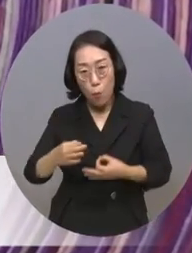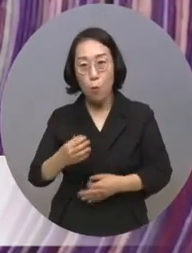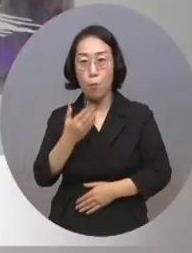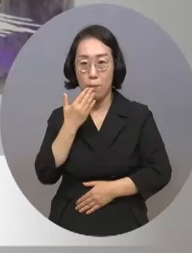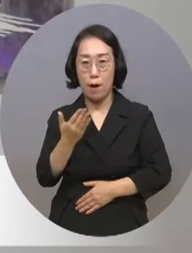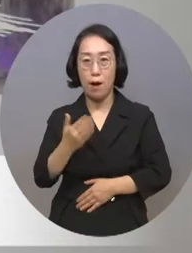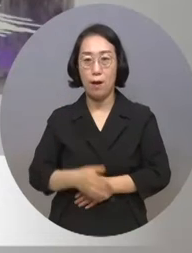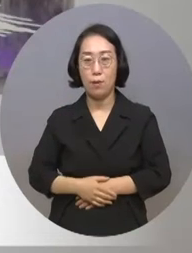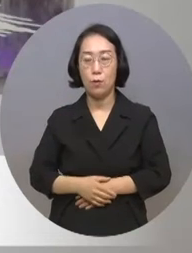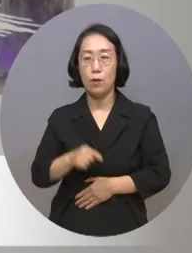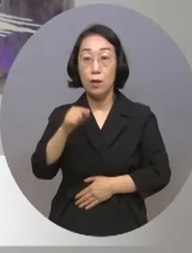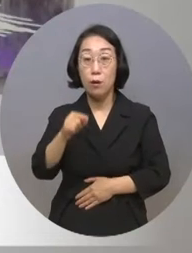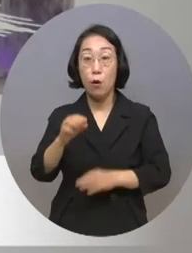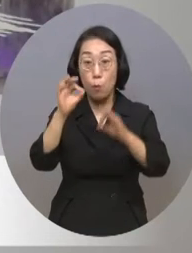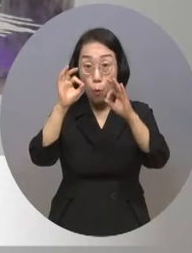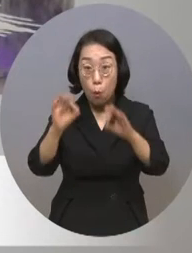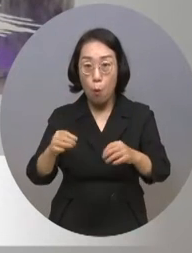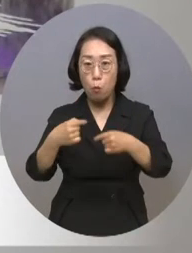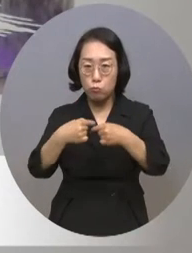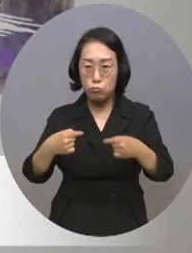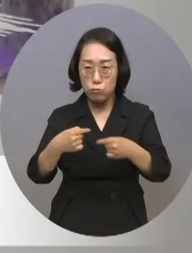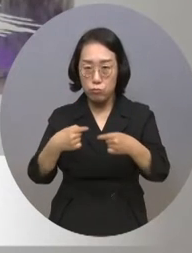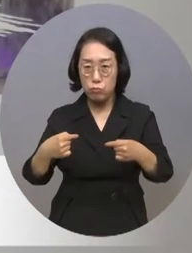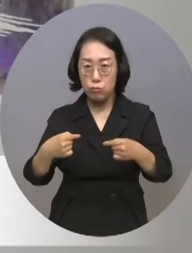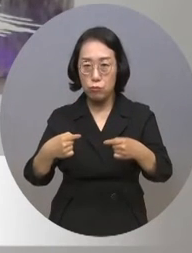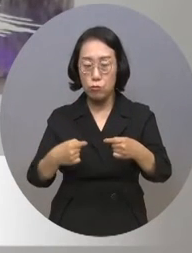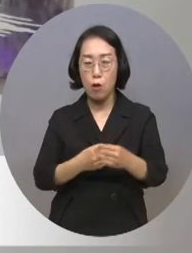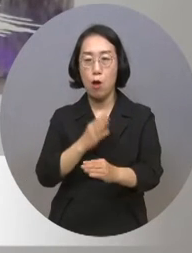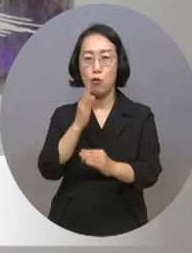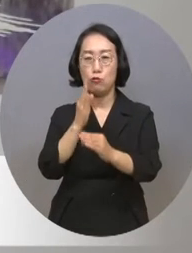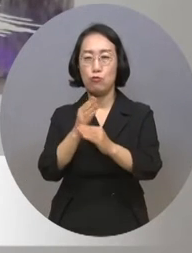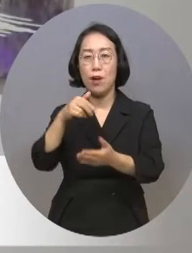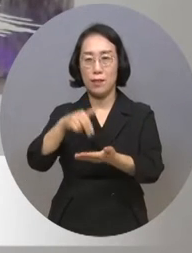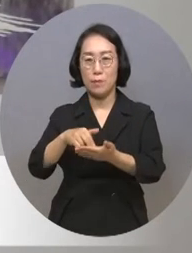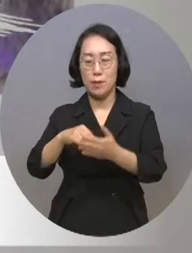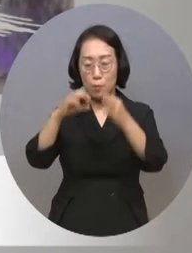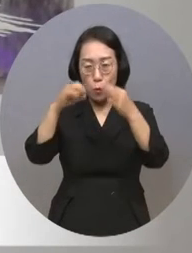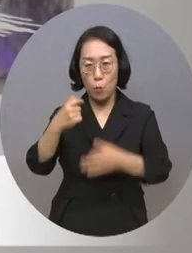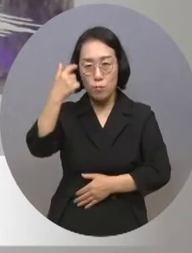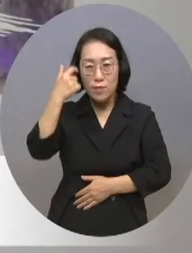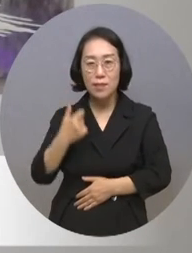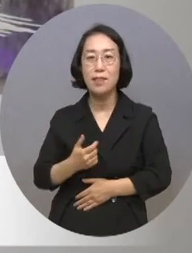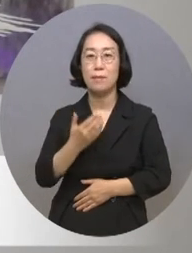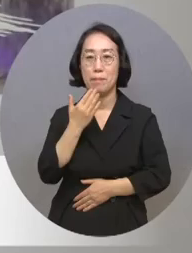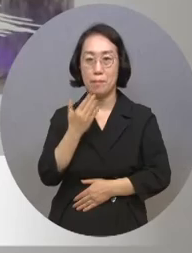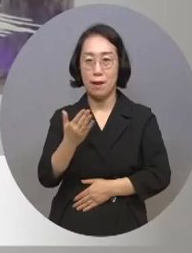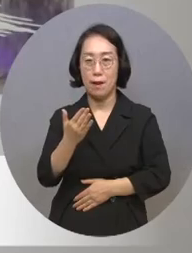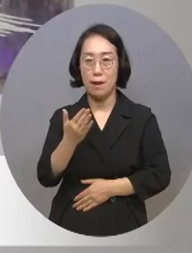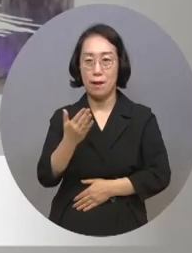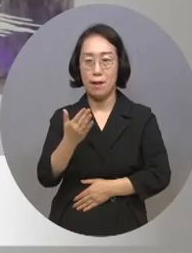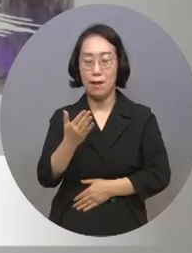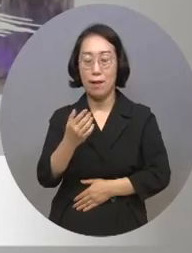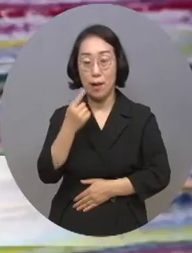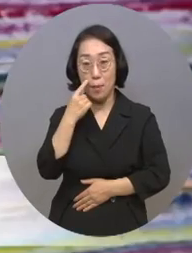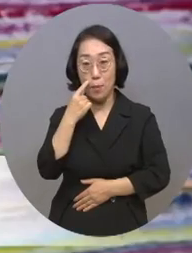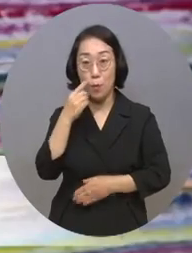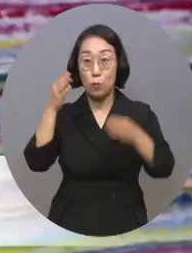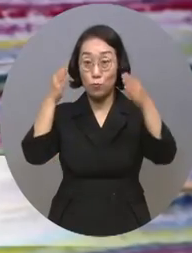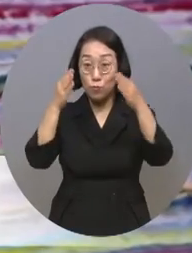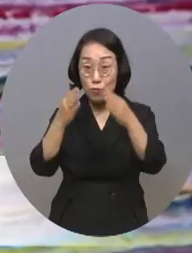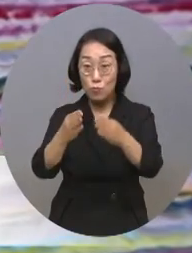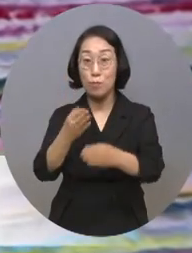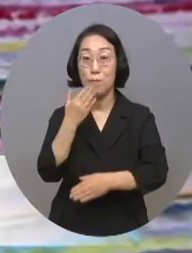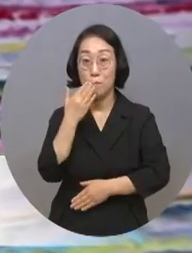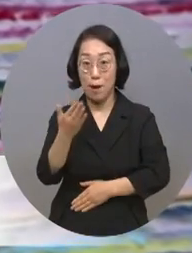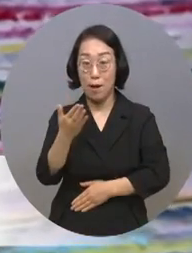가지시고, 그리고 그것을 통해서 그 경계에 서 있는 자신의 모습을 인식할 수 있는 그런 데 포커스를 맞추시면서 전시를